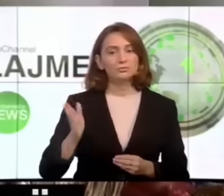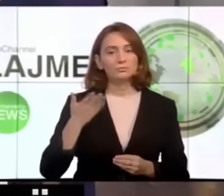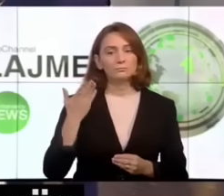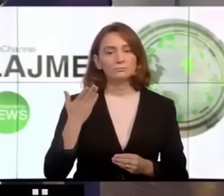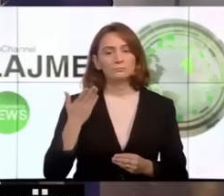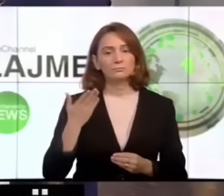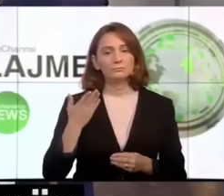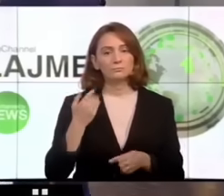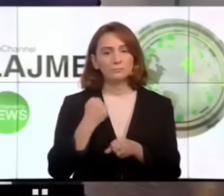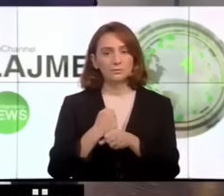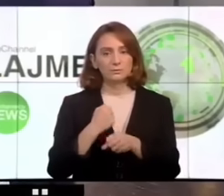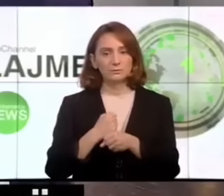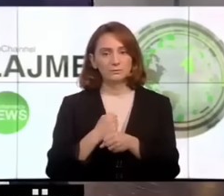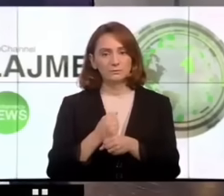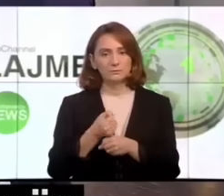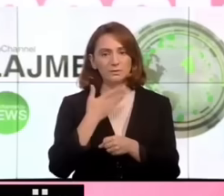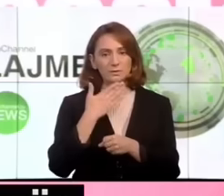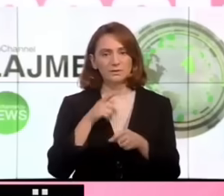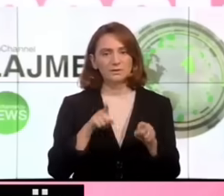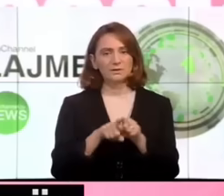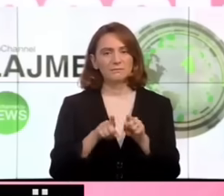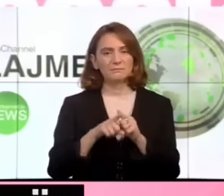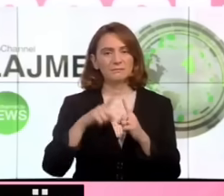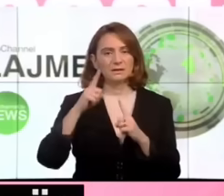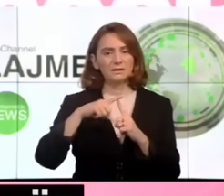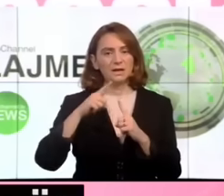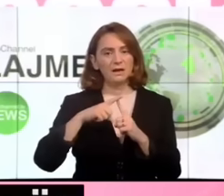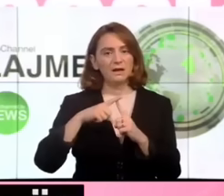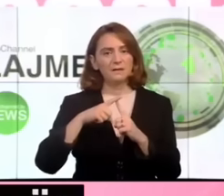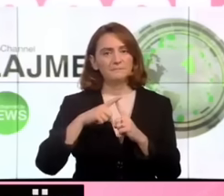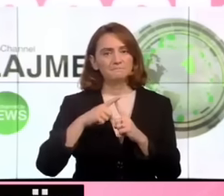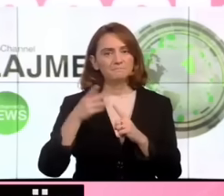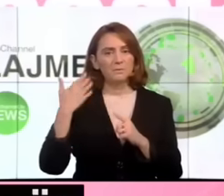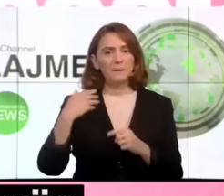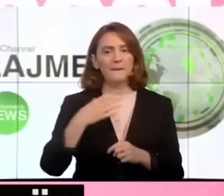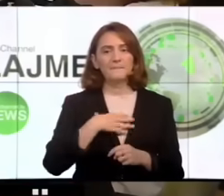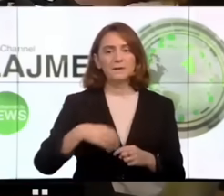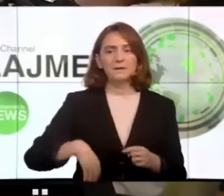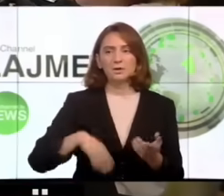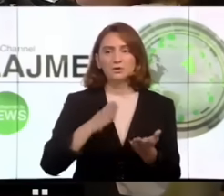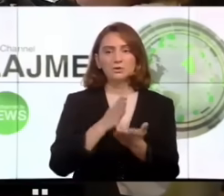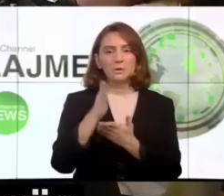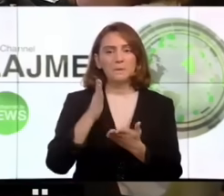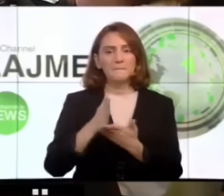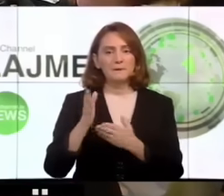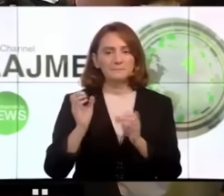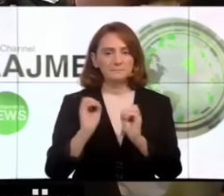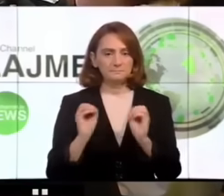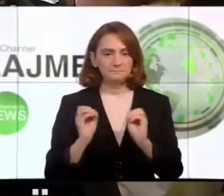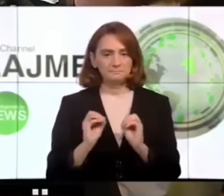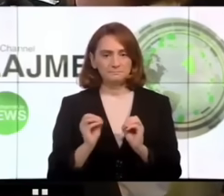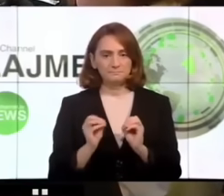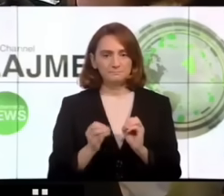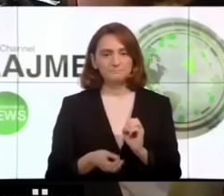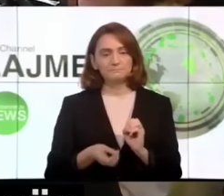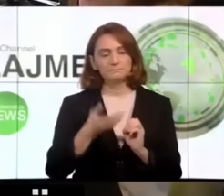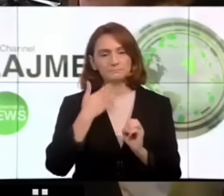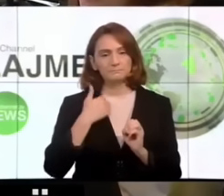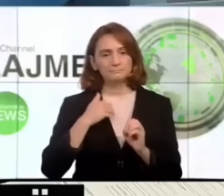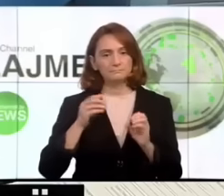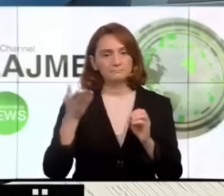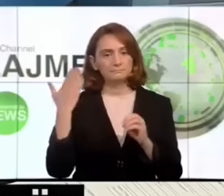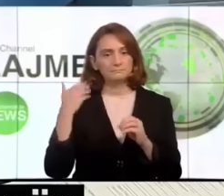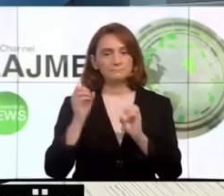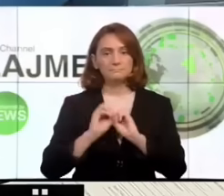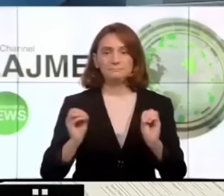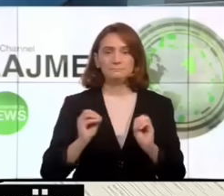falimentuar. Ne morëm një qytet falimentuar, ne morëm një qytet i cili ishte komplet i pa denjë të afrohej në një bankë. Sot bashkia ka një buxhet 10